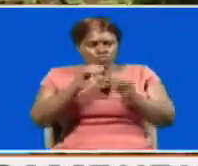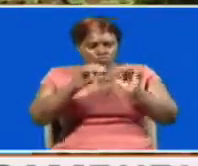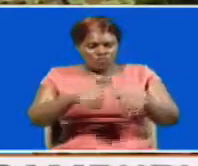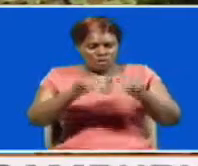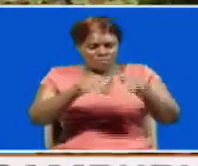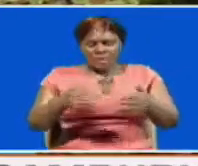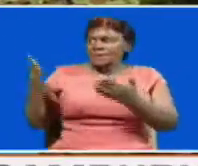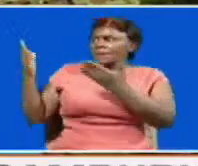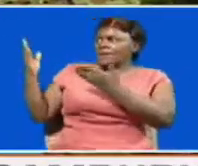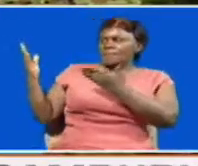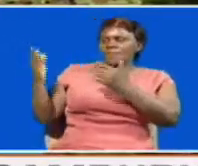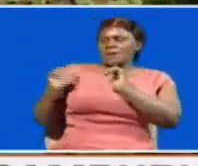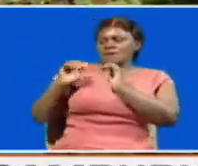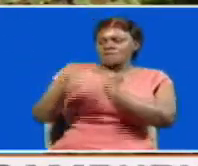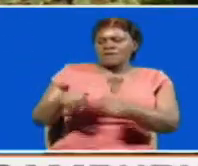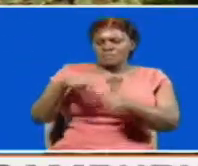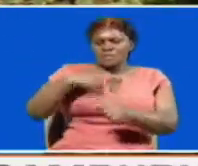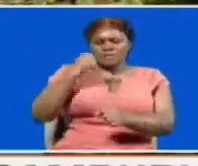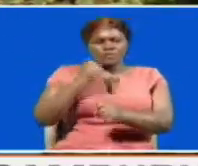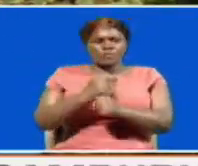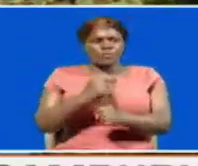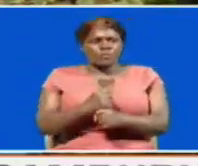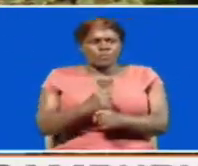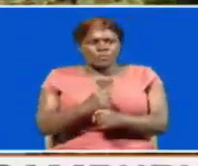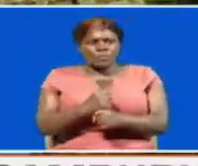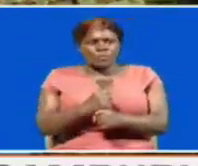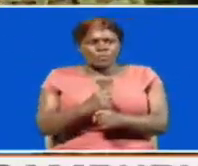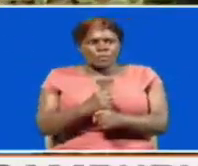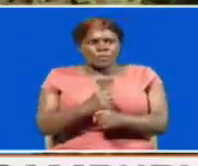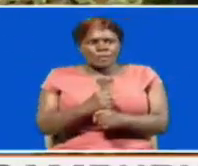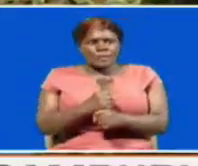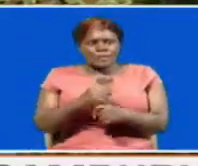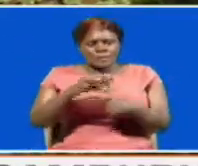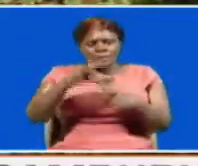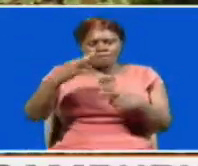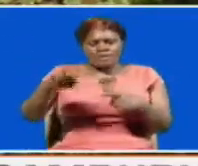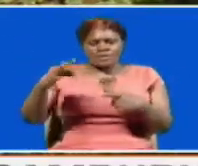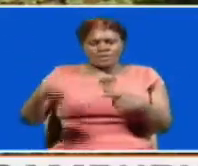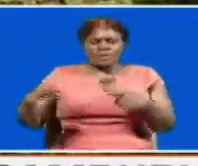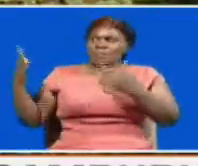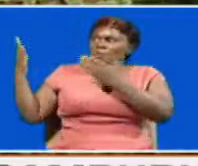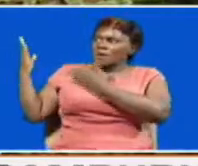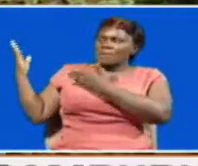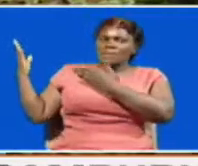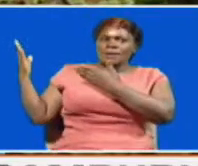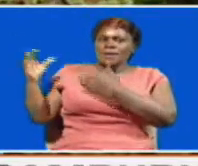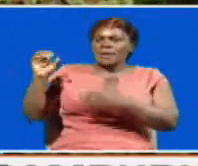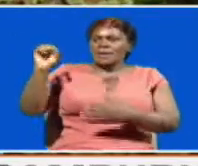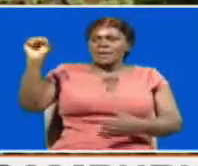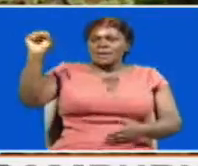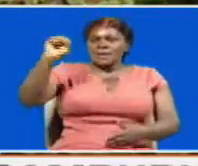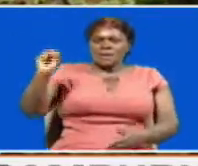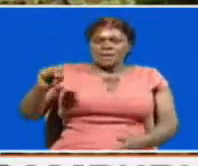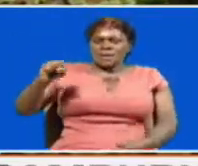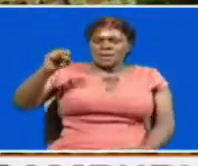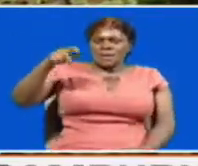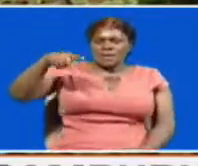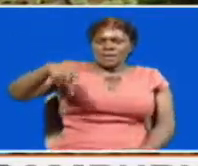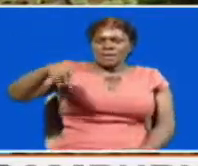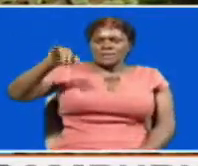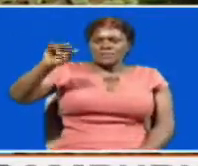hivi. Ukulima yenye tunafanya ni ya spinach. Kama mnaona ni spinach tunafanya hapa ndani ya